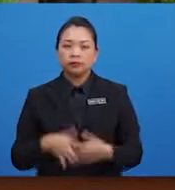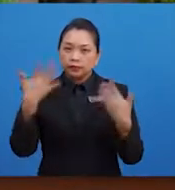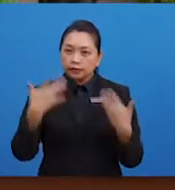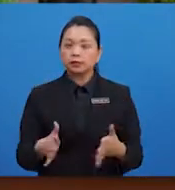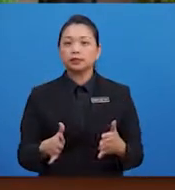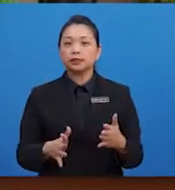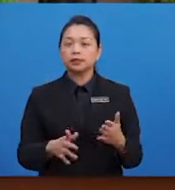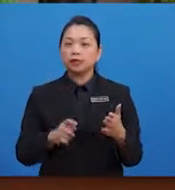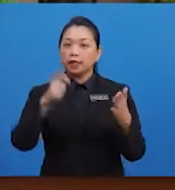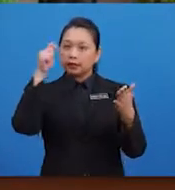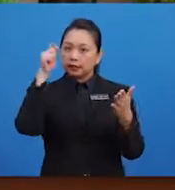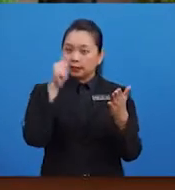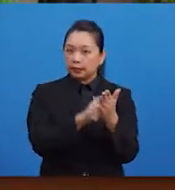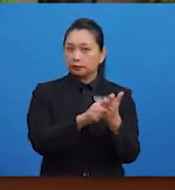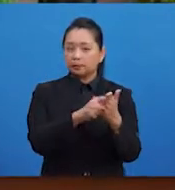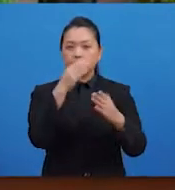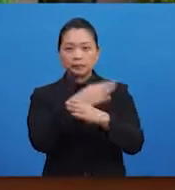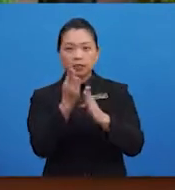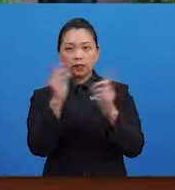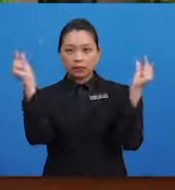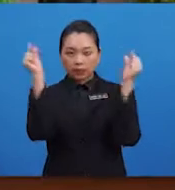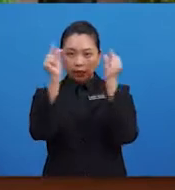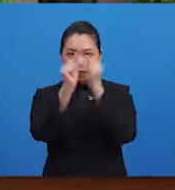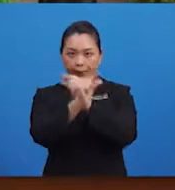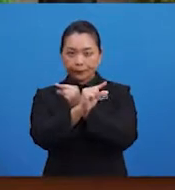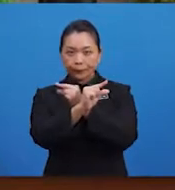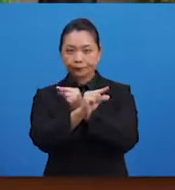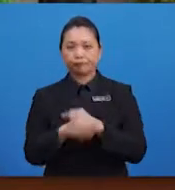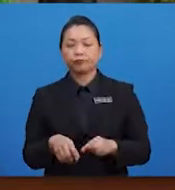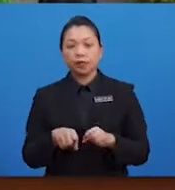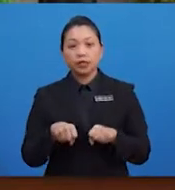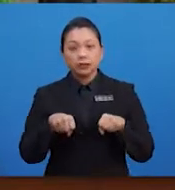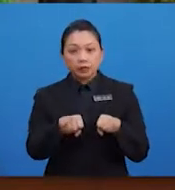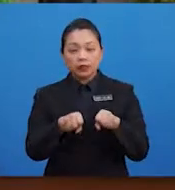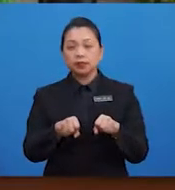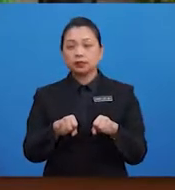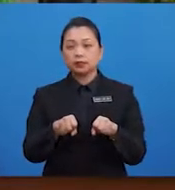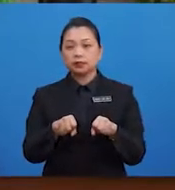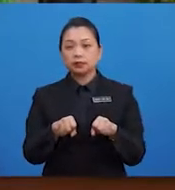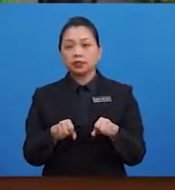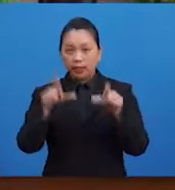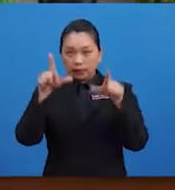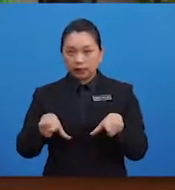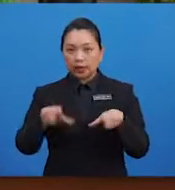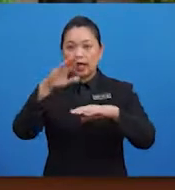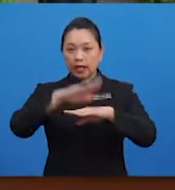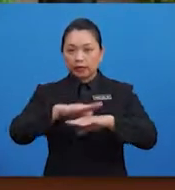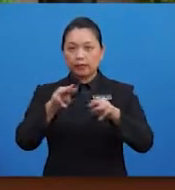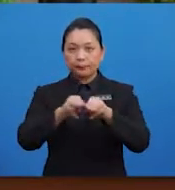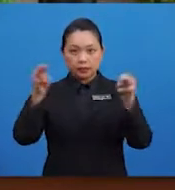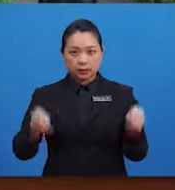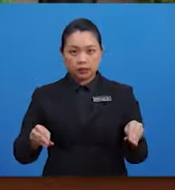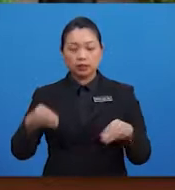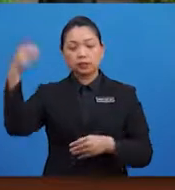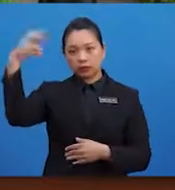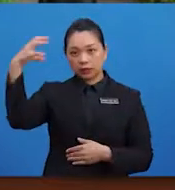Setelah tiba di dalam bilik gelap, seta tray diletakkan di atas meja pendianan ataupun alat pendianan. Cahaya